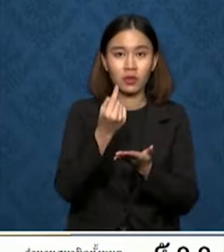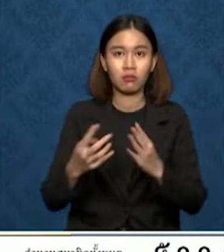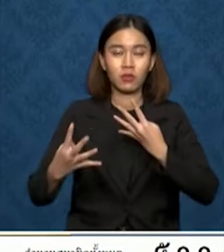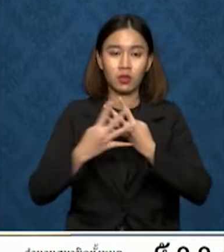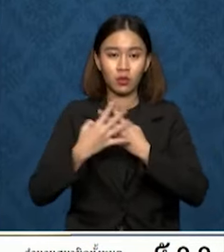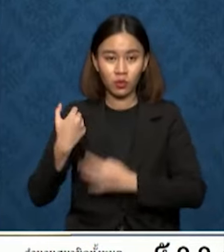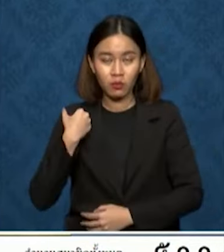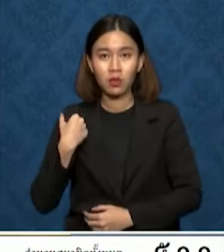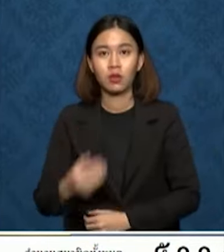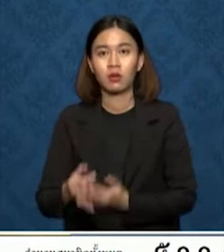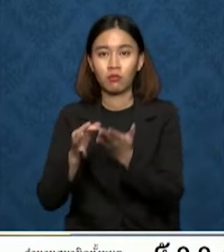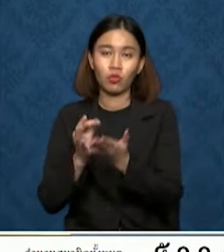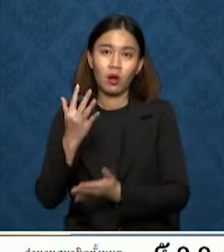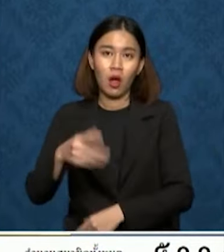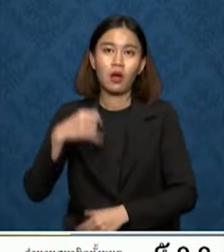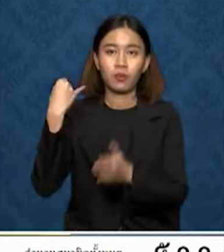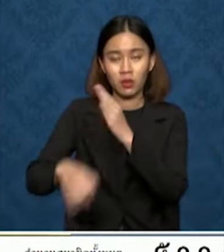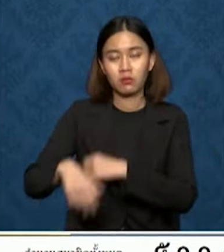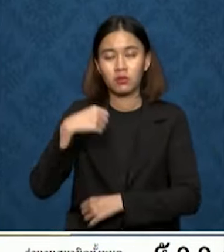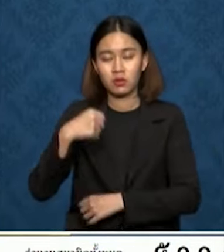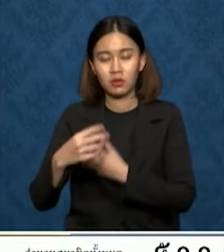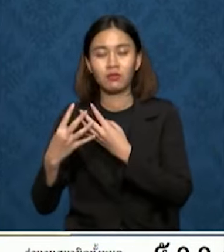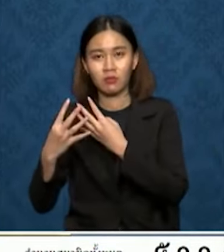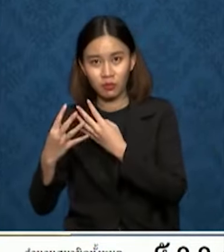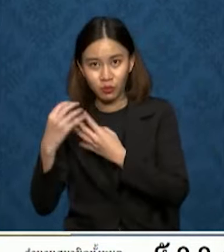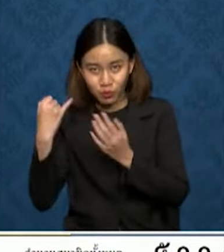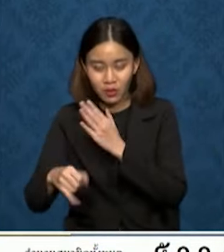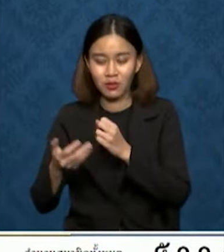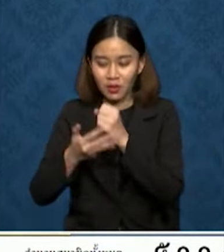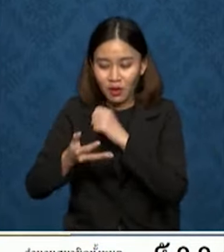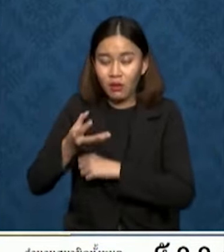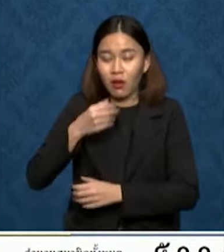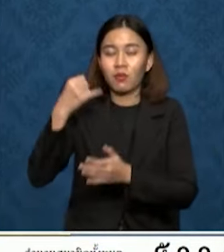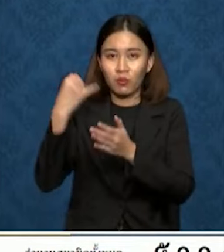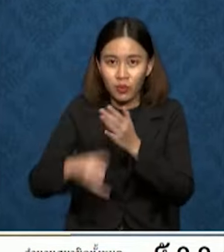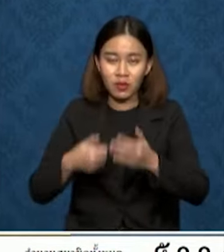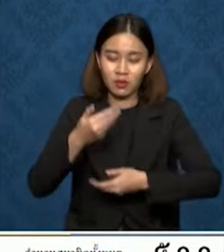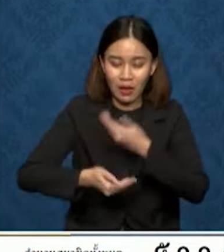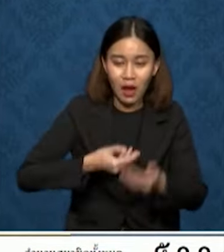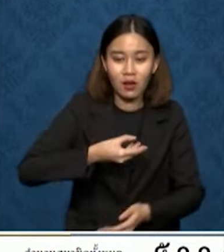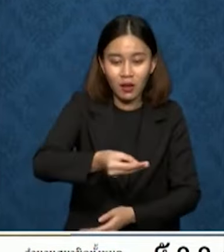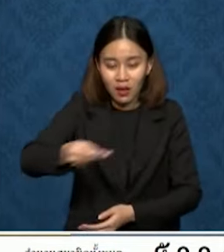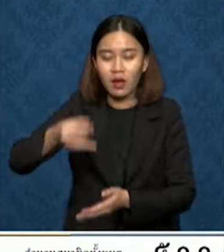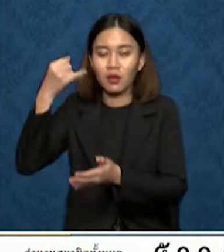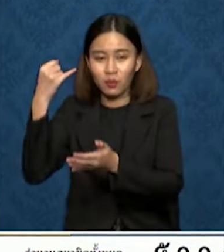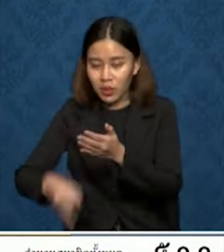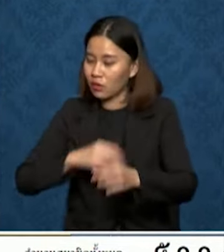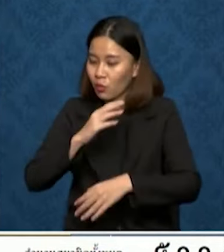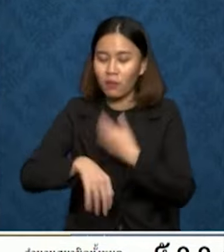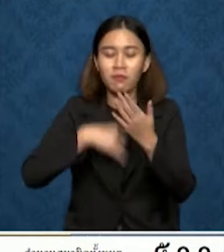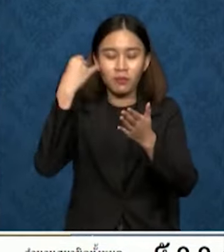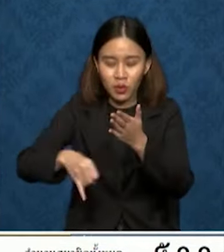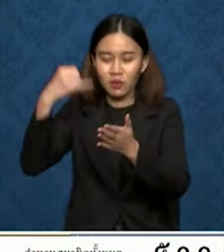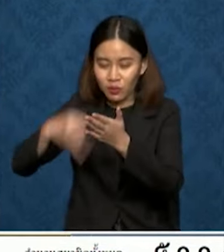ก็ผิ10 ม. ก็ผิครั เสฟผิดครับ ค้าจำหนายจะั ผิดครั ผิดหมดครั